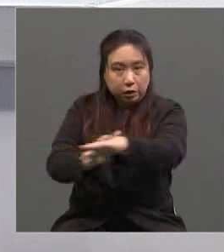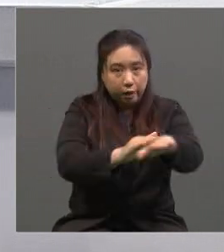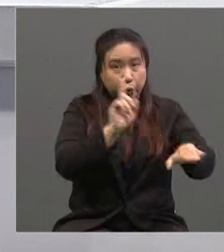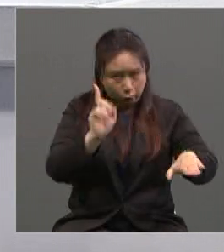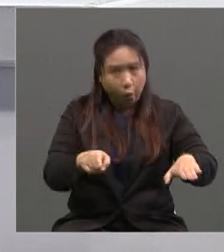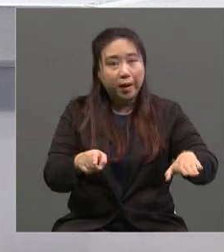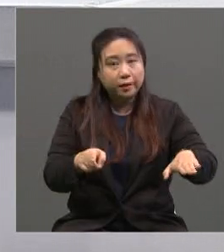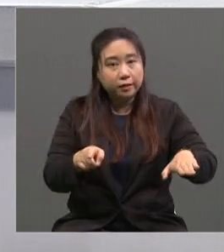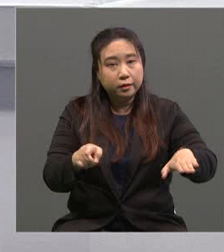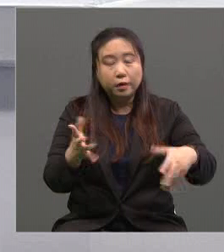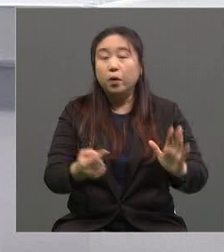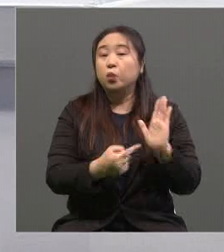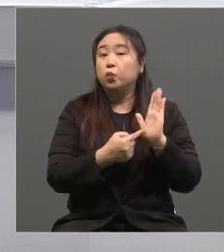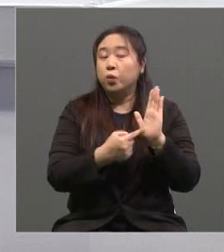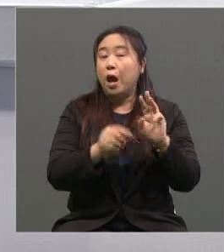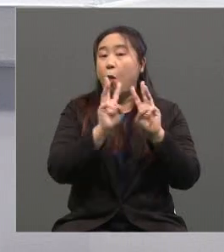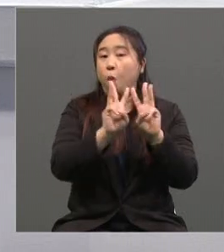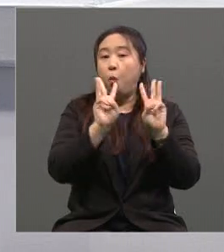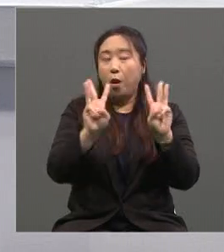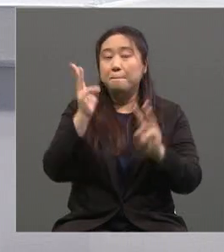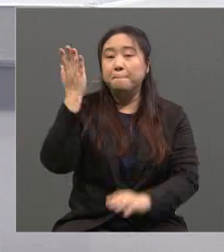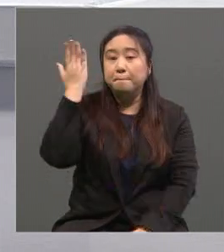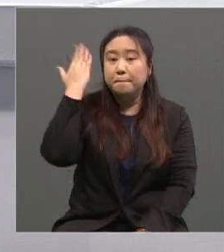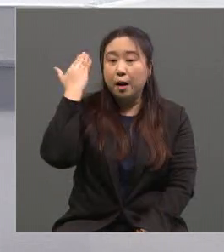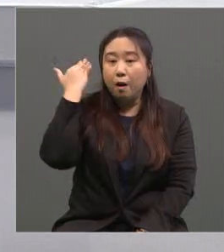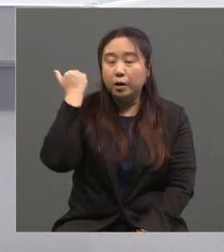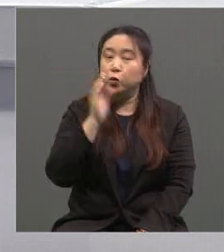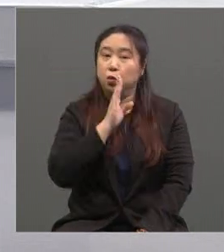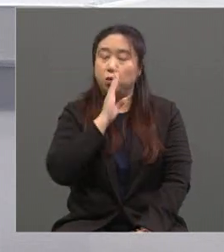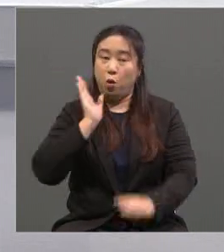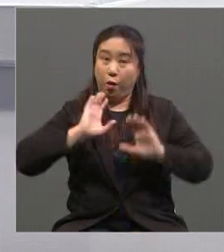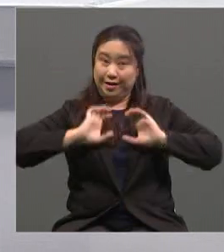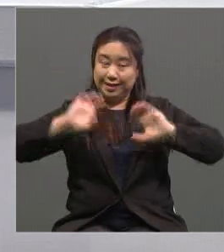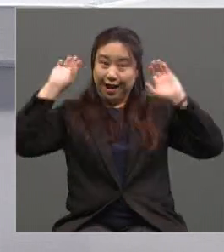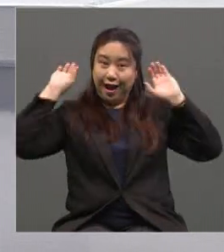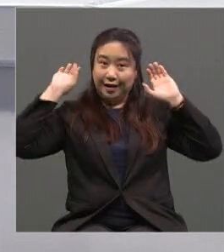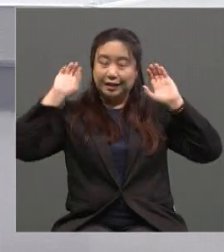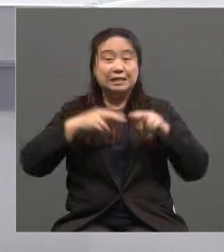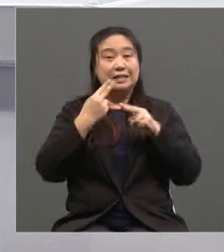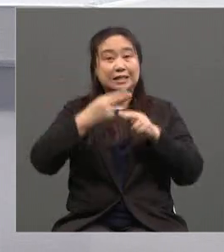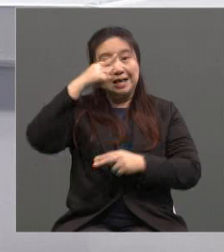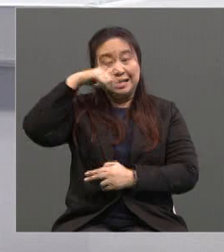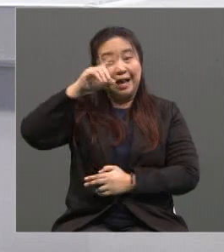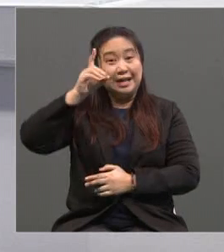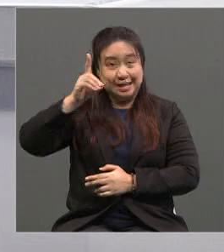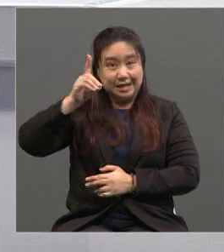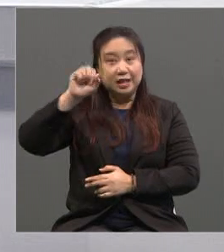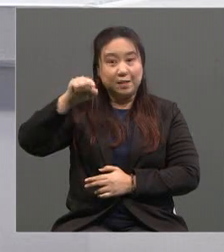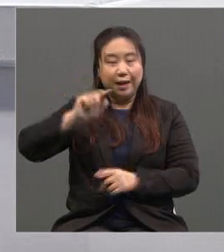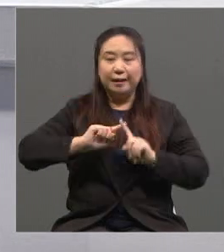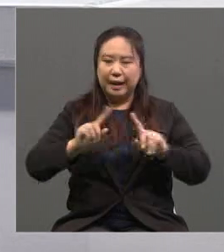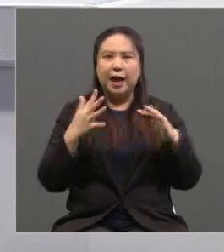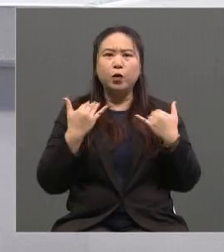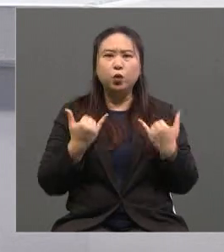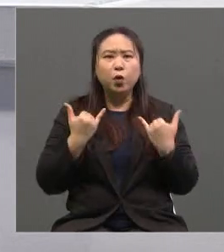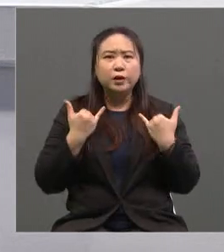แจ้งเตือนหรือเปล่าอย่ อ าง ืม เว็บที่เราเคยมีถ้าภาคราชการเนี่ยอย่างไทยดีถูกไหม อืม อ่ะแต่ทีเนี้ยถามว่าณขณะ